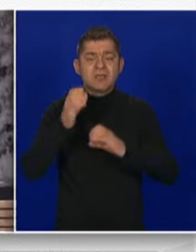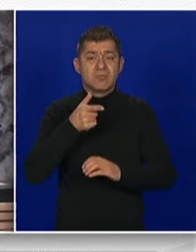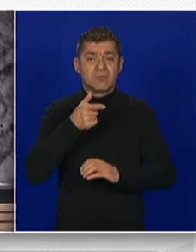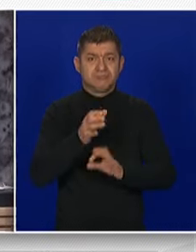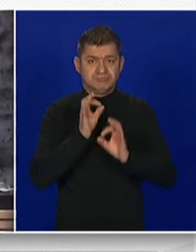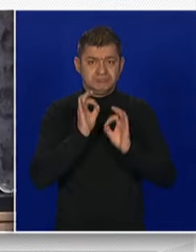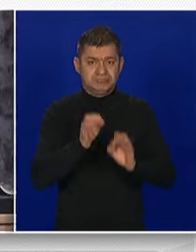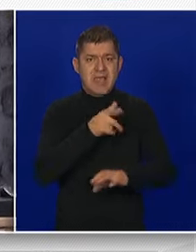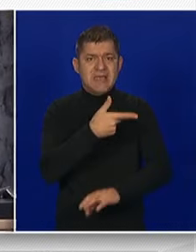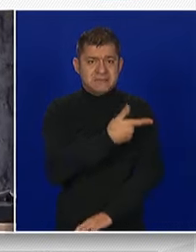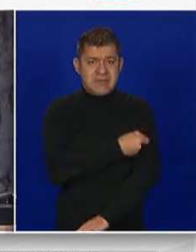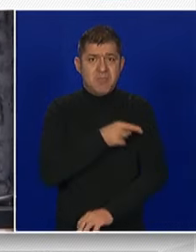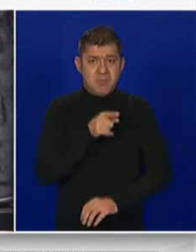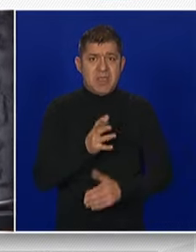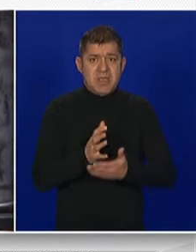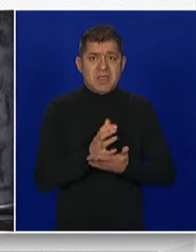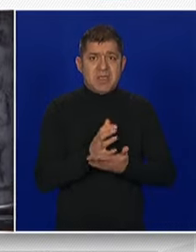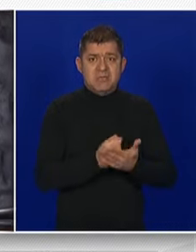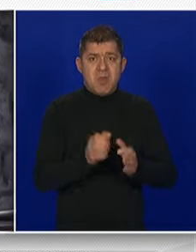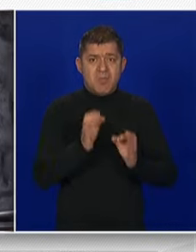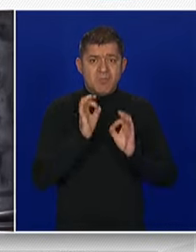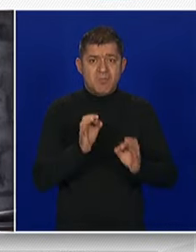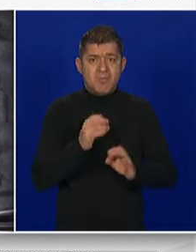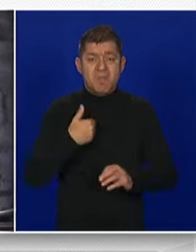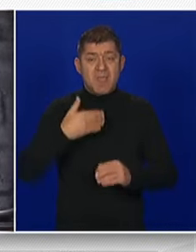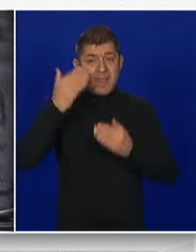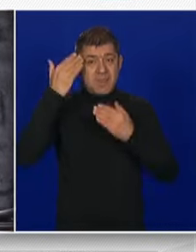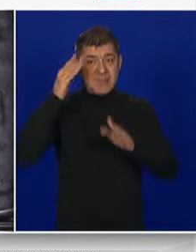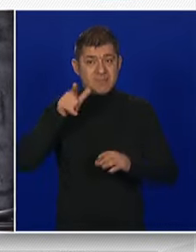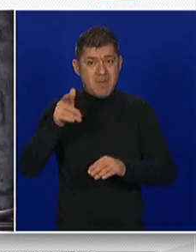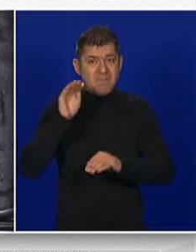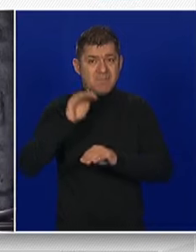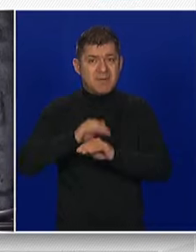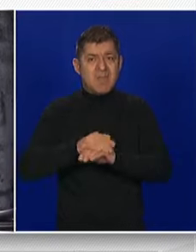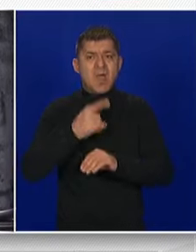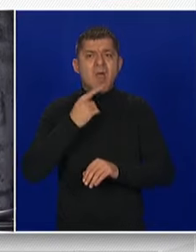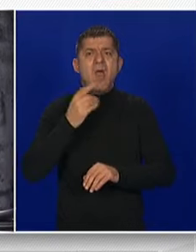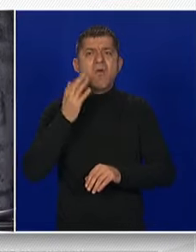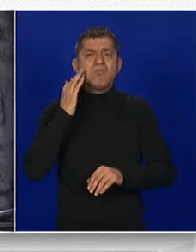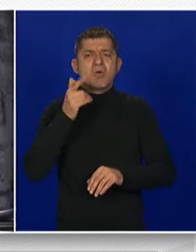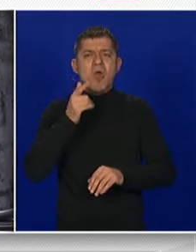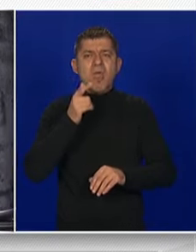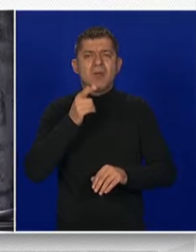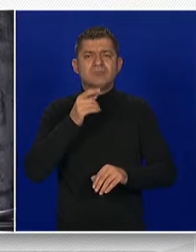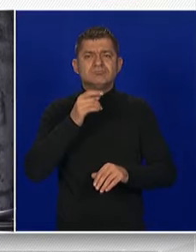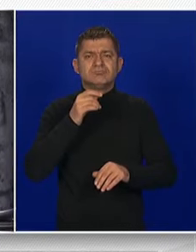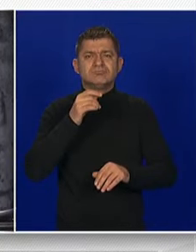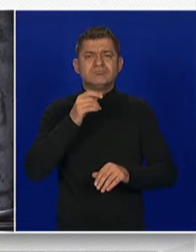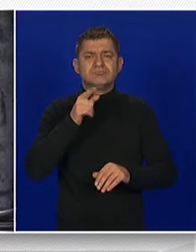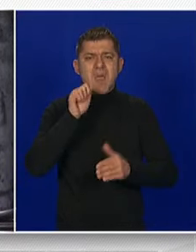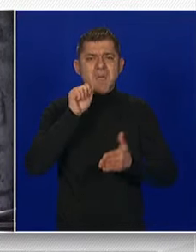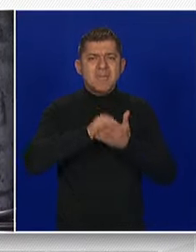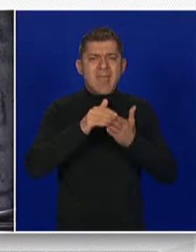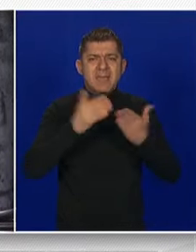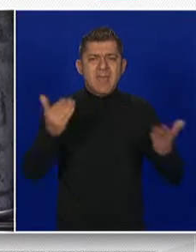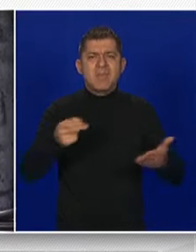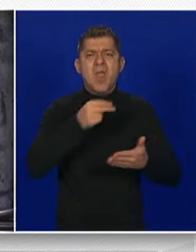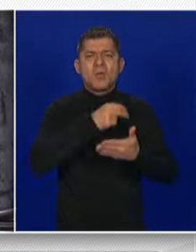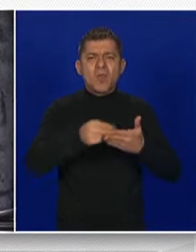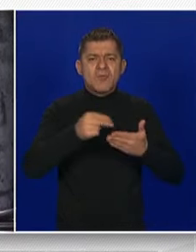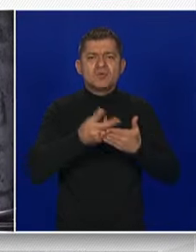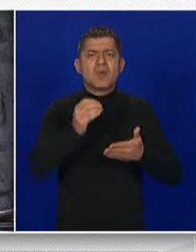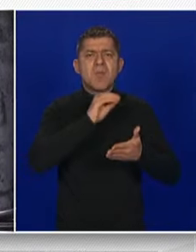toga cjepiva. Ne znam da li ste primijetili da broj članaka u medijima, u medijskom prostoru